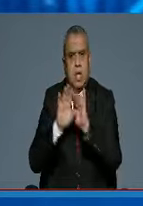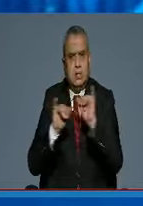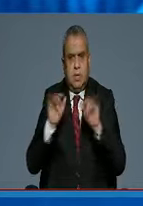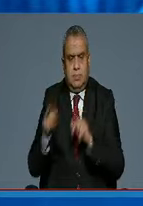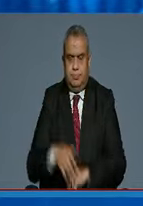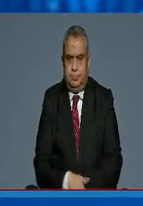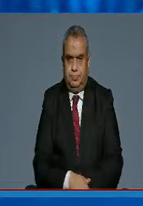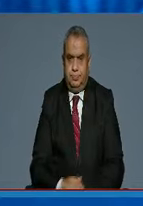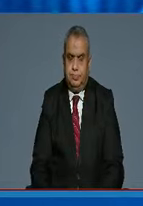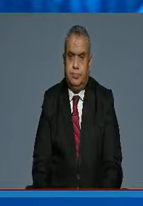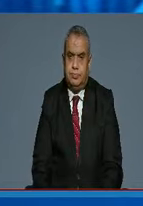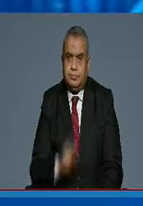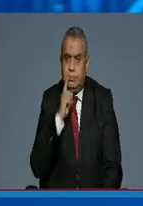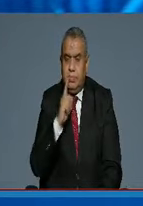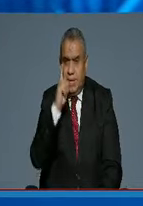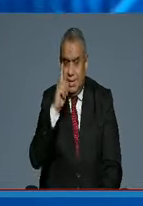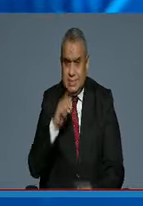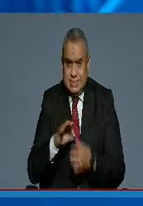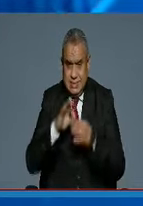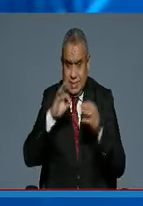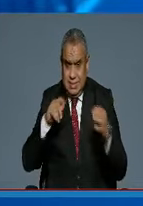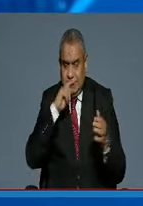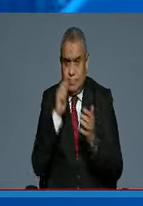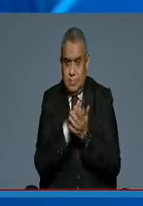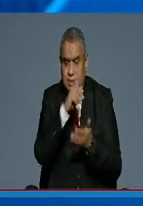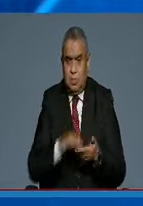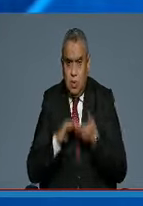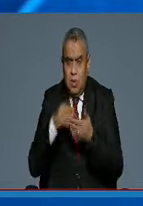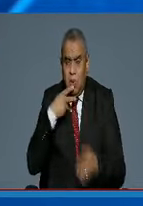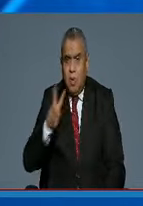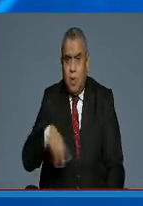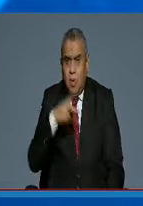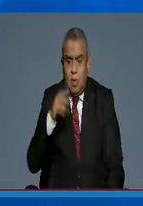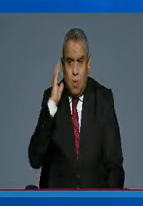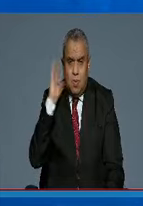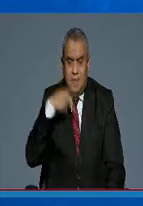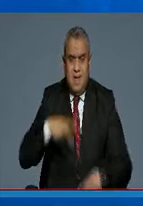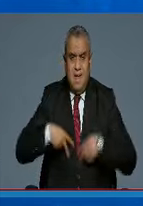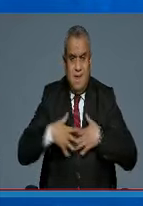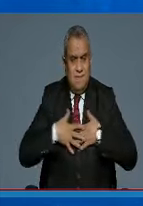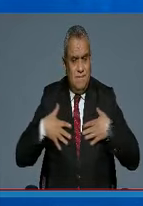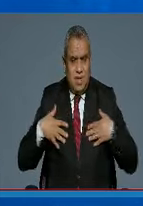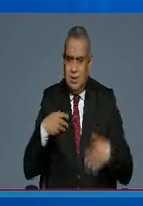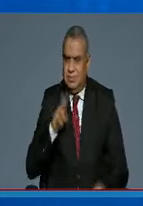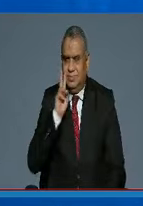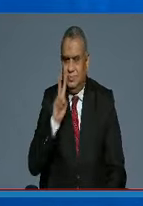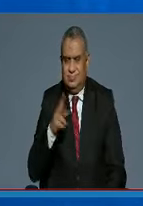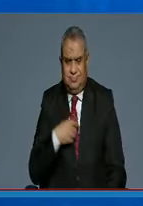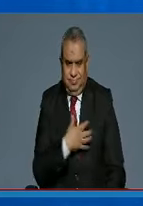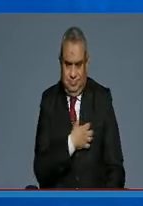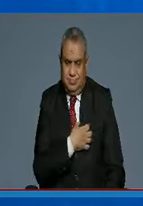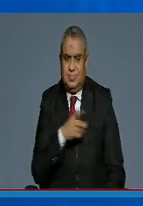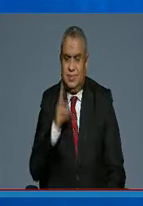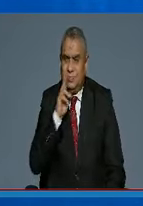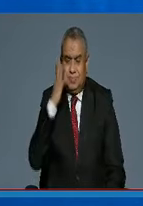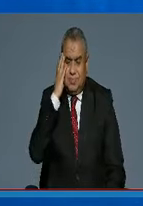جيده بس احنا ما قدمنا كوره تفرحنا تخلينا فخورين